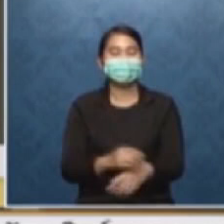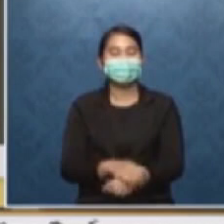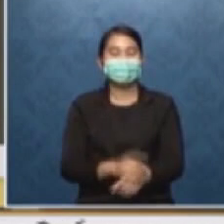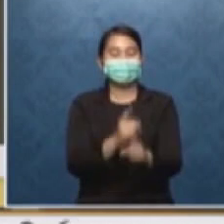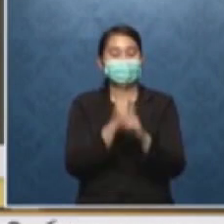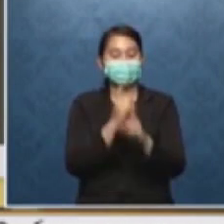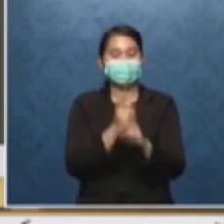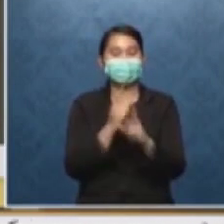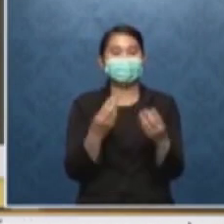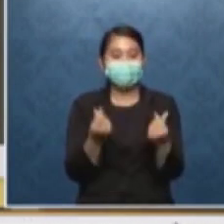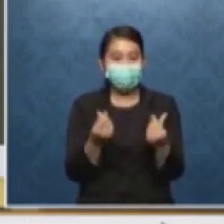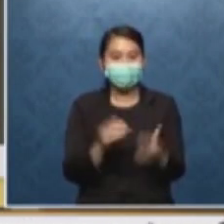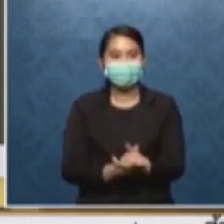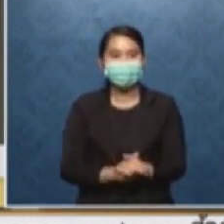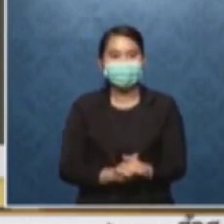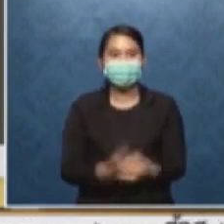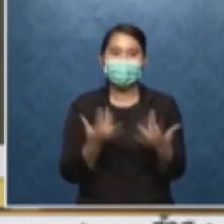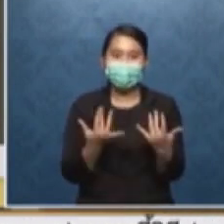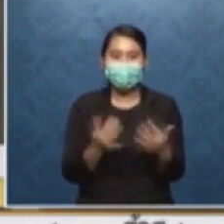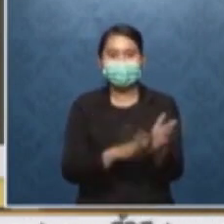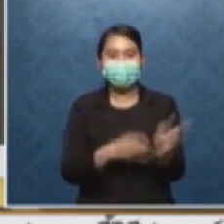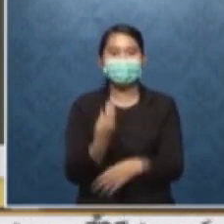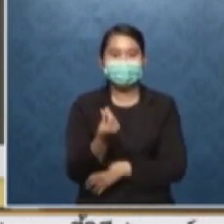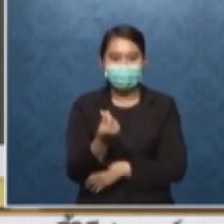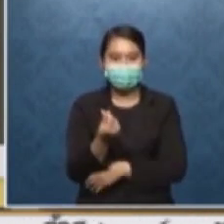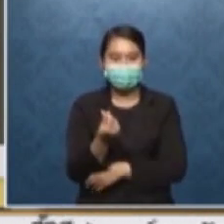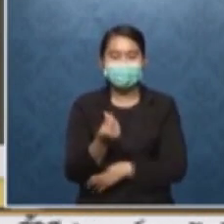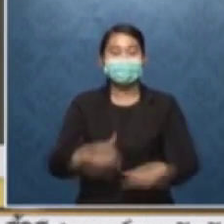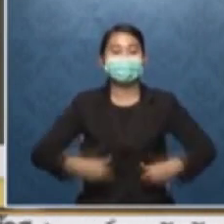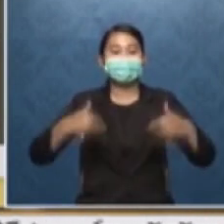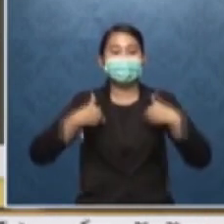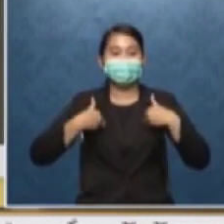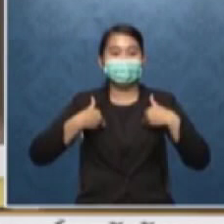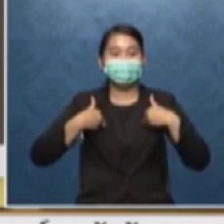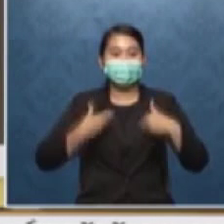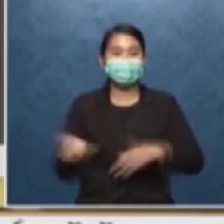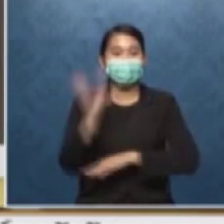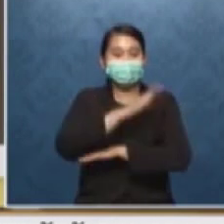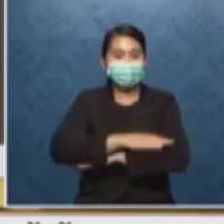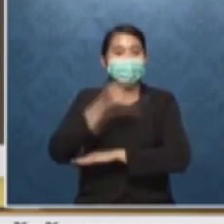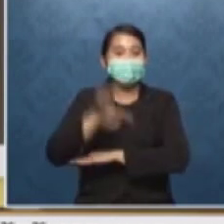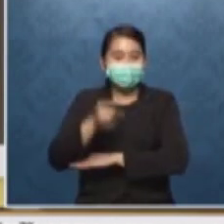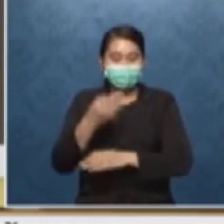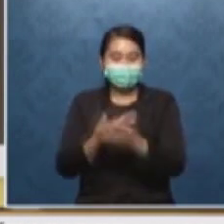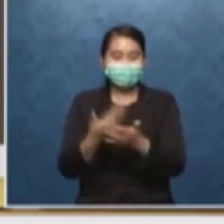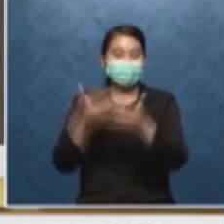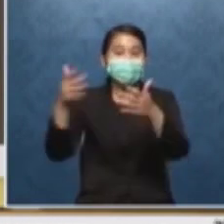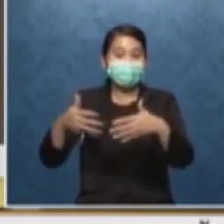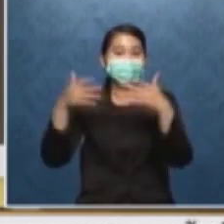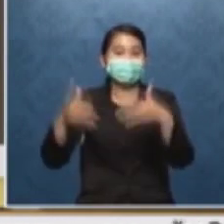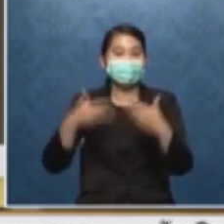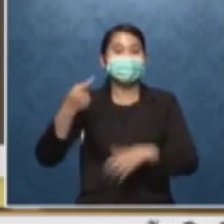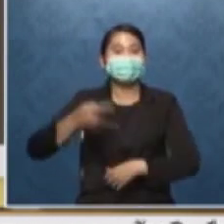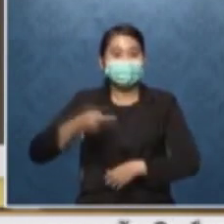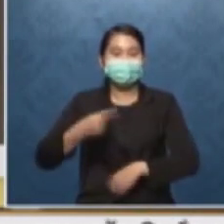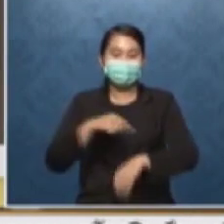ตามนี้และอีกกี่วันกี่เดือนกี่เวลาเขาจะกลับคืนสู่ภาวะปกติรายได้เขาจะเข้ากระเป๋าเงินเดือนเขาจะ